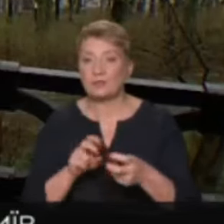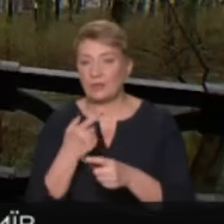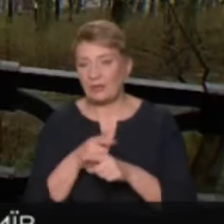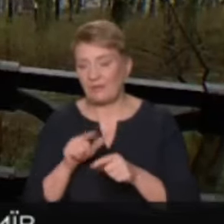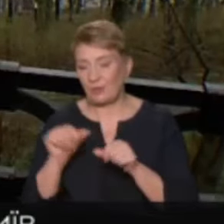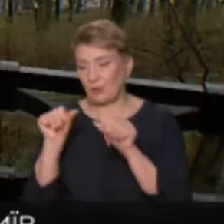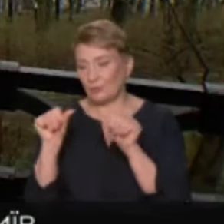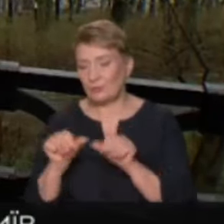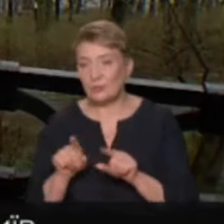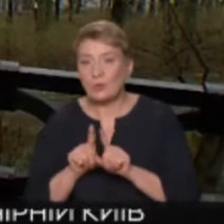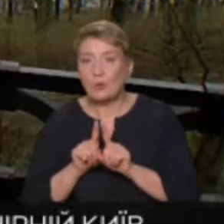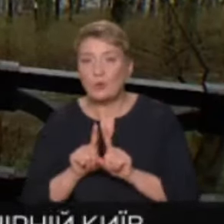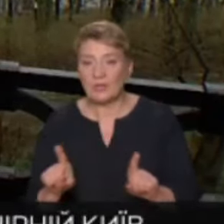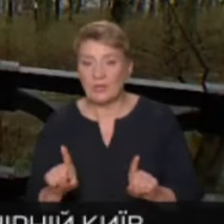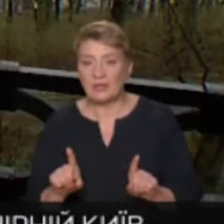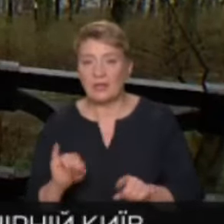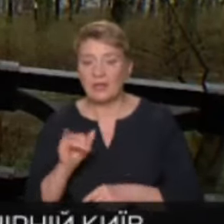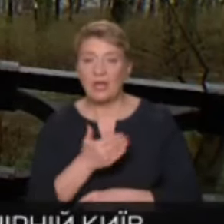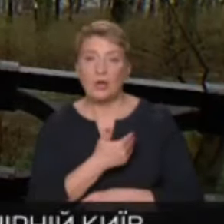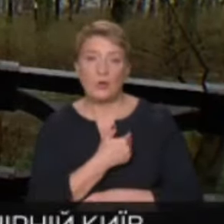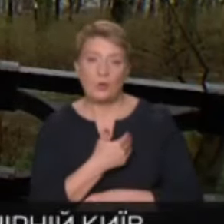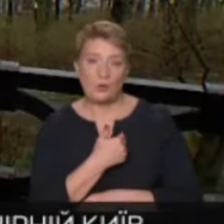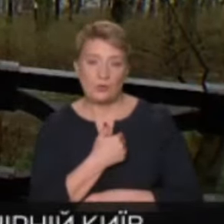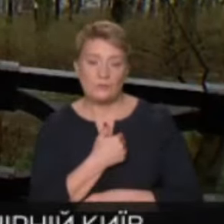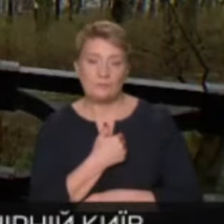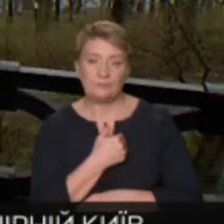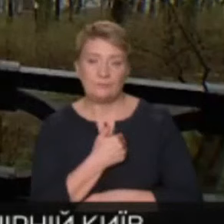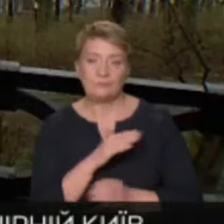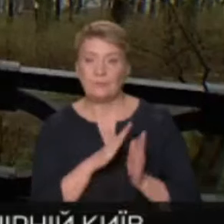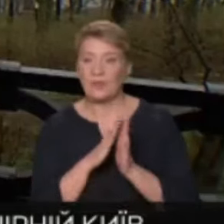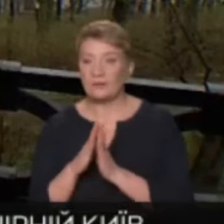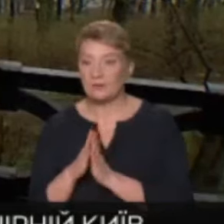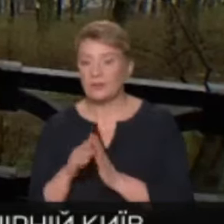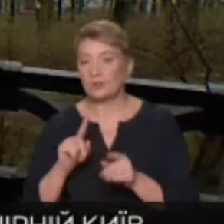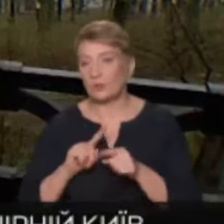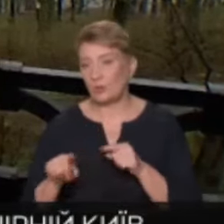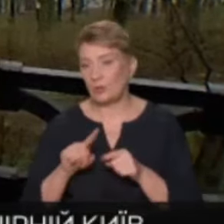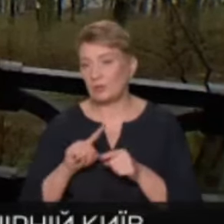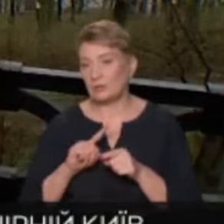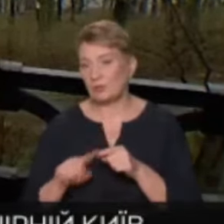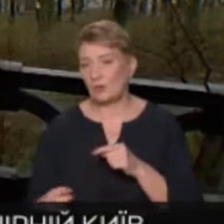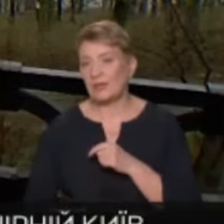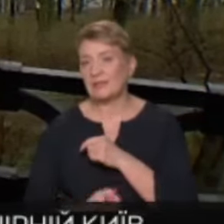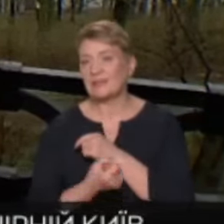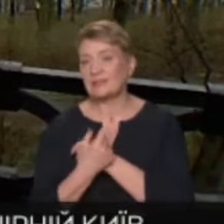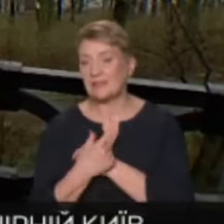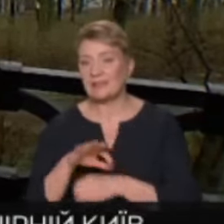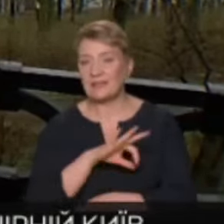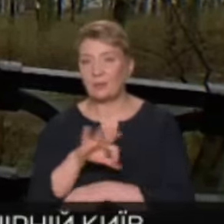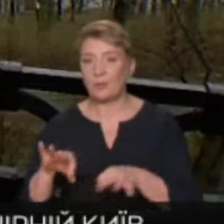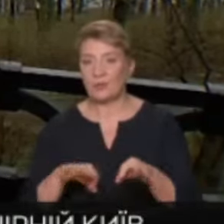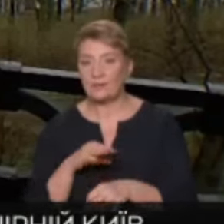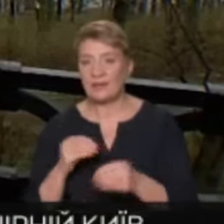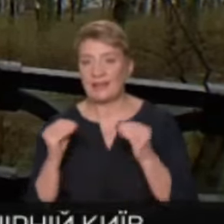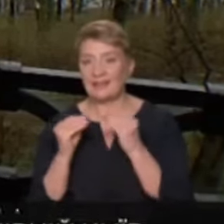скульптурку унікальну. І, до речі, хочу вас закликати, ще скоро-скоро з'явиться проєкт «10 тисяч